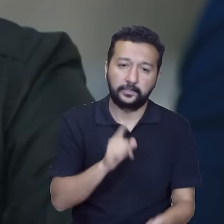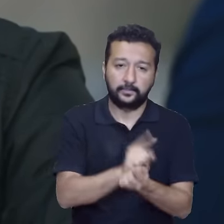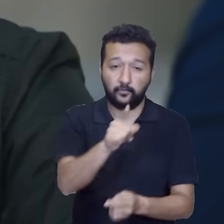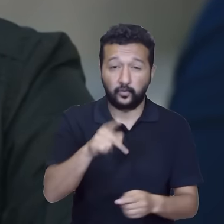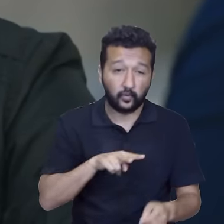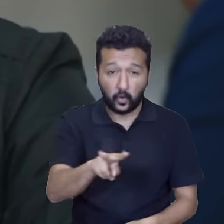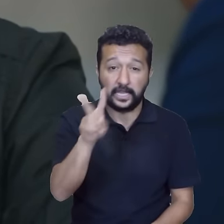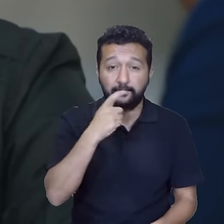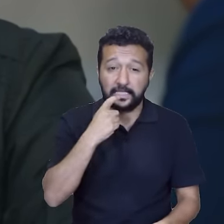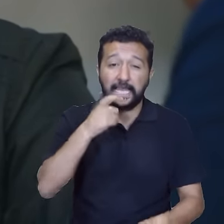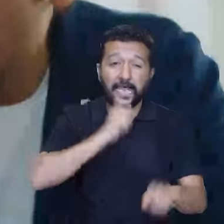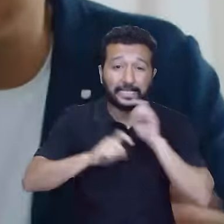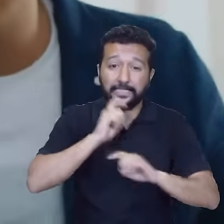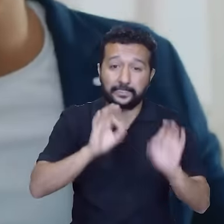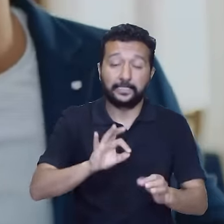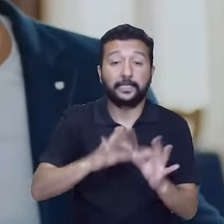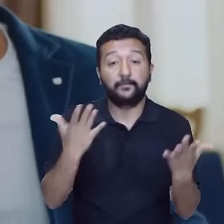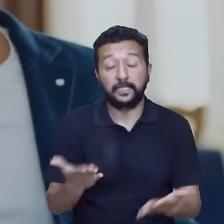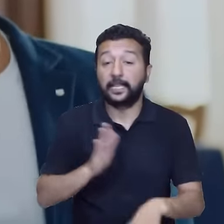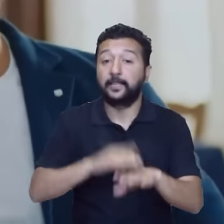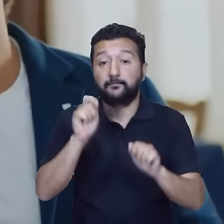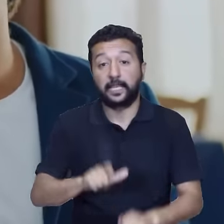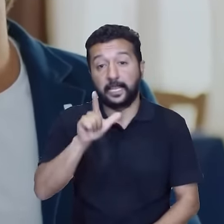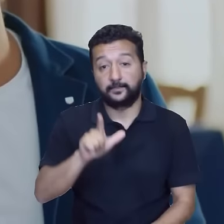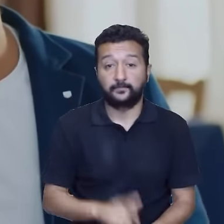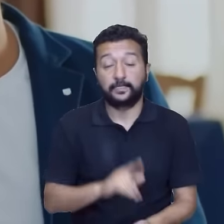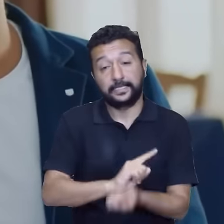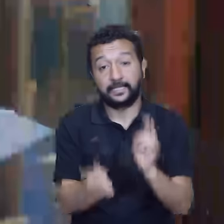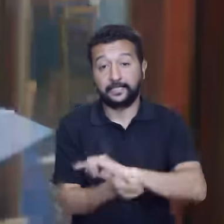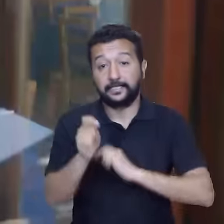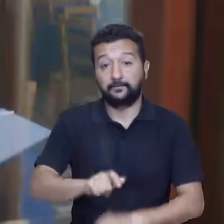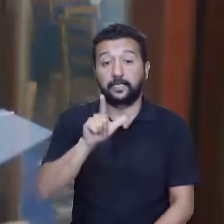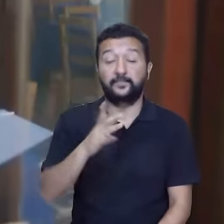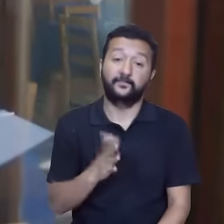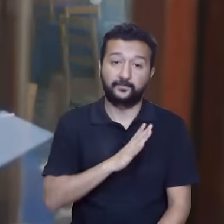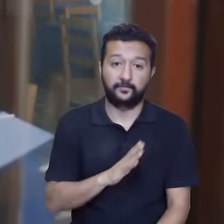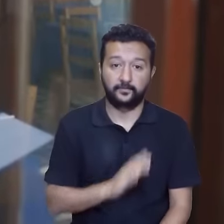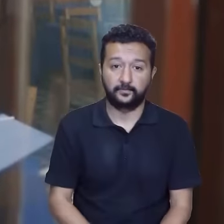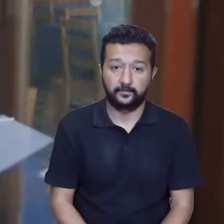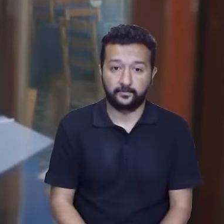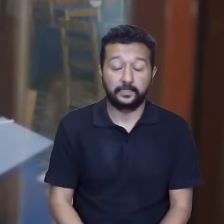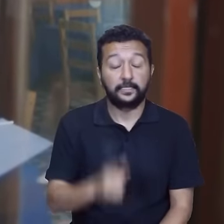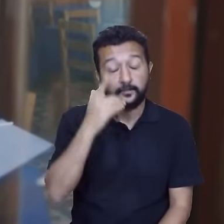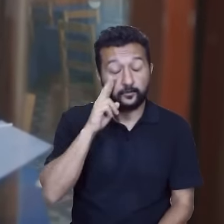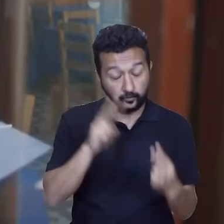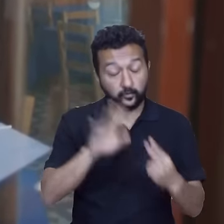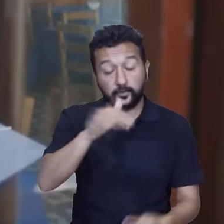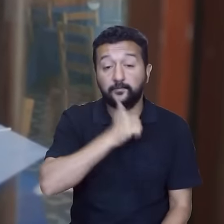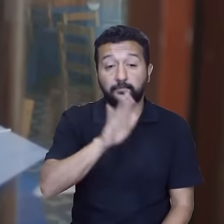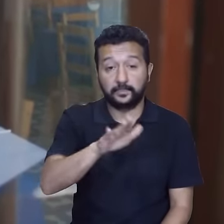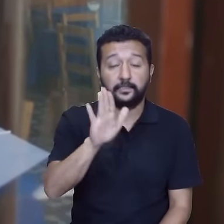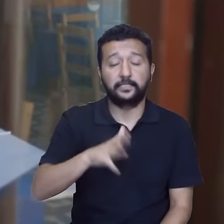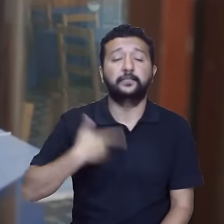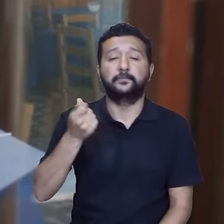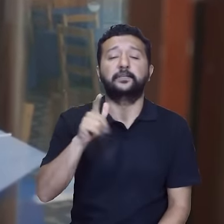bu taktikle 20 yıldır sallantıdaysan demek ki ne yapmak gerekiyormuş? Tam tersini uygulamak gerekiyormuş. Haydi görüşürüz abi. Tamam